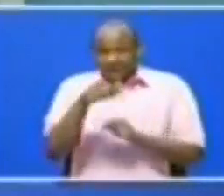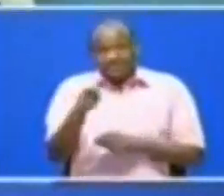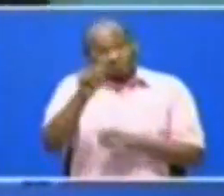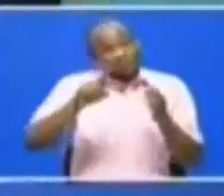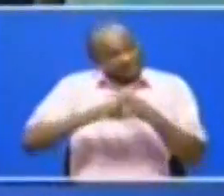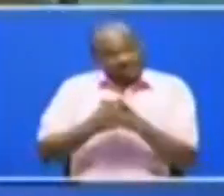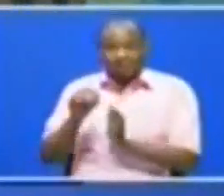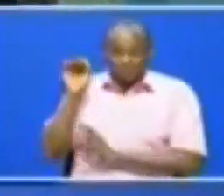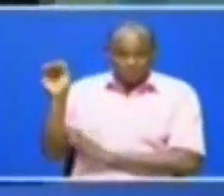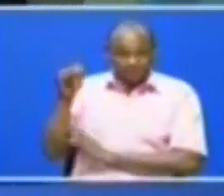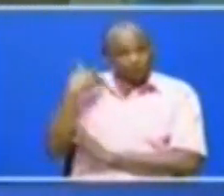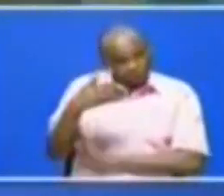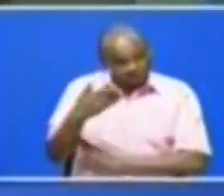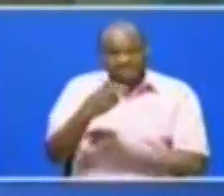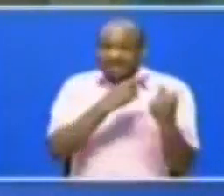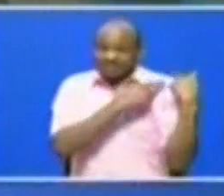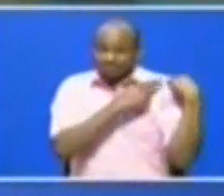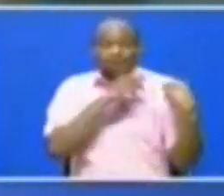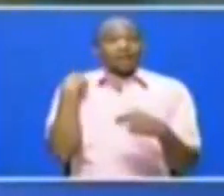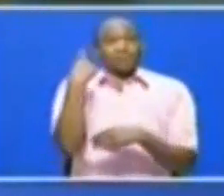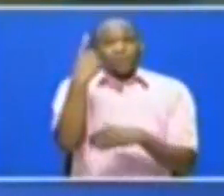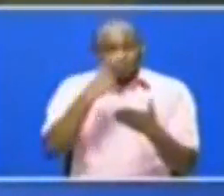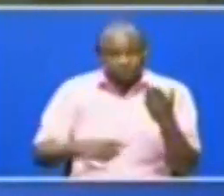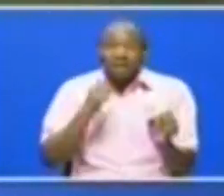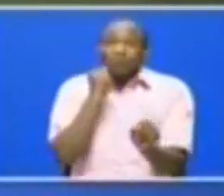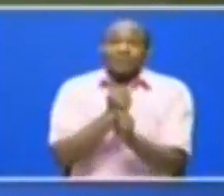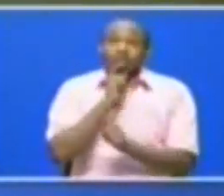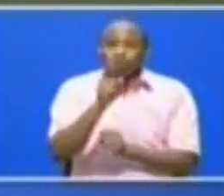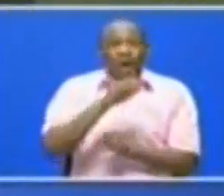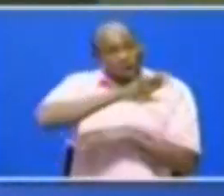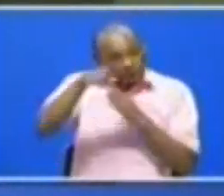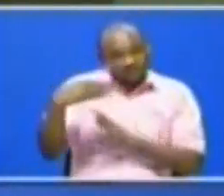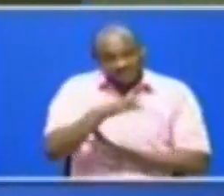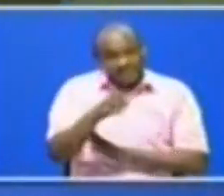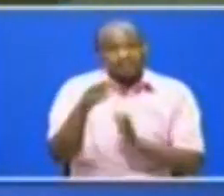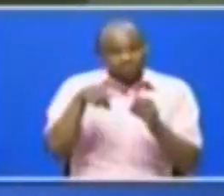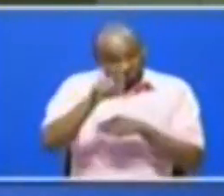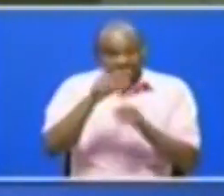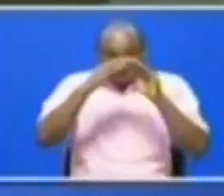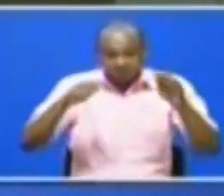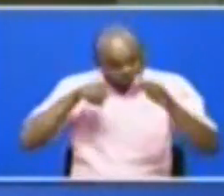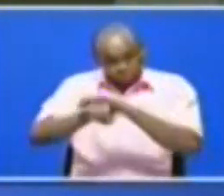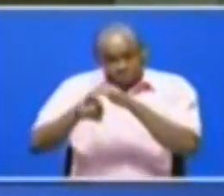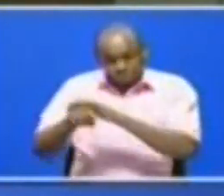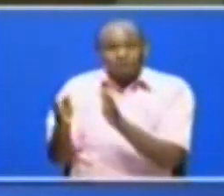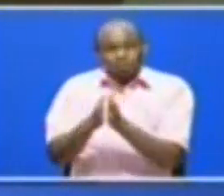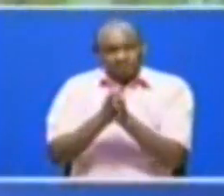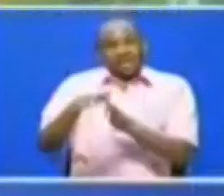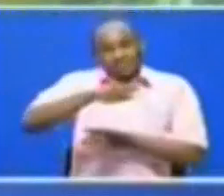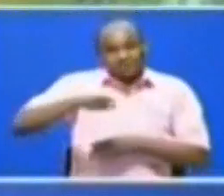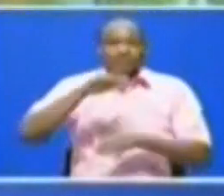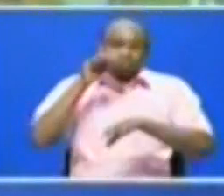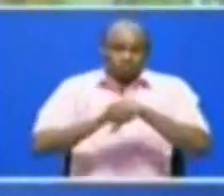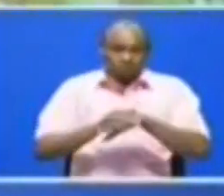siku yake mapema. Wajibu wake wa kwanza ukiwa ni kuhakikisha kuwa nyoka wote wako katika vyumba vyao na katika hali sawa.